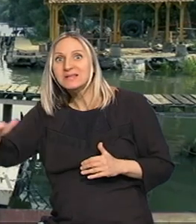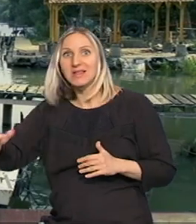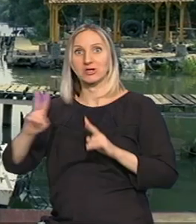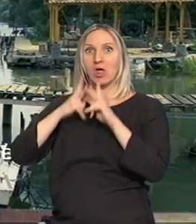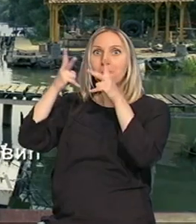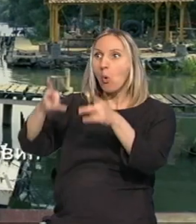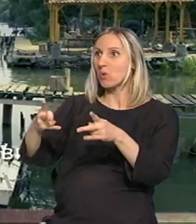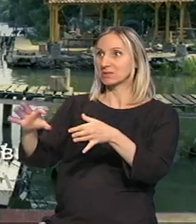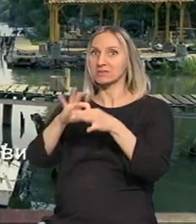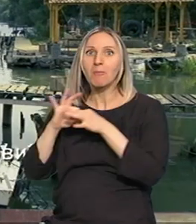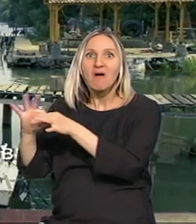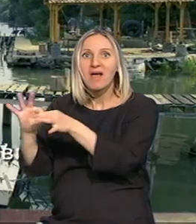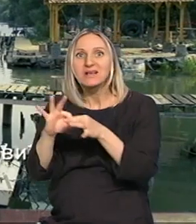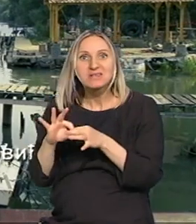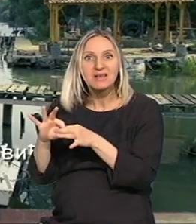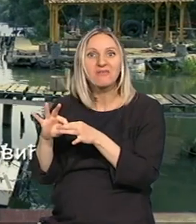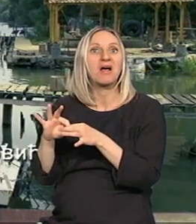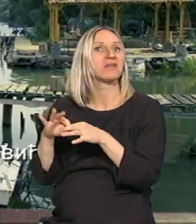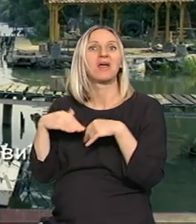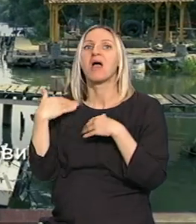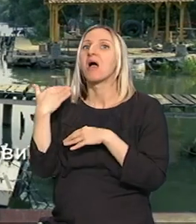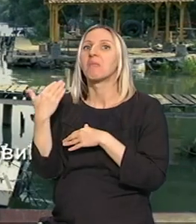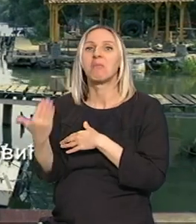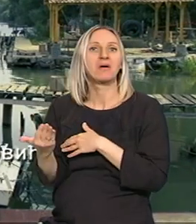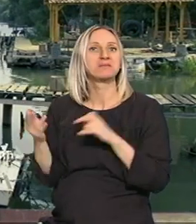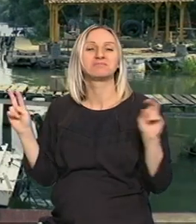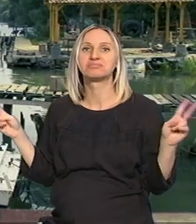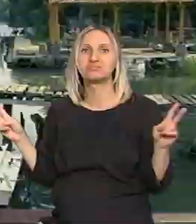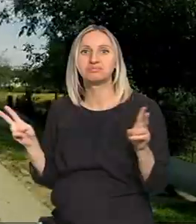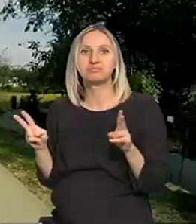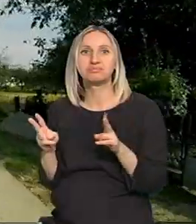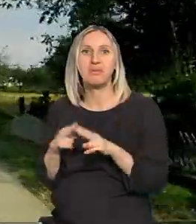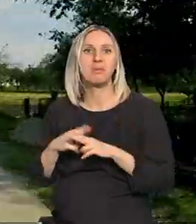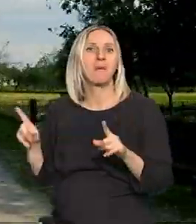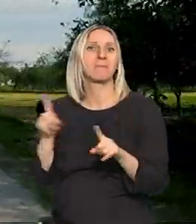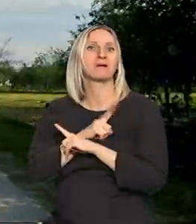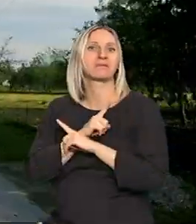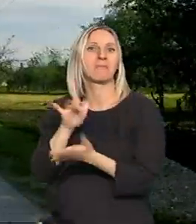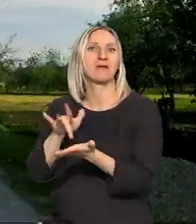most, kao Skela, u svakom pogledu potpuno zamrla.